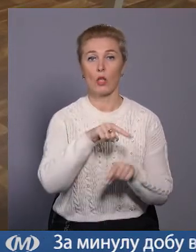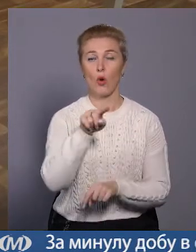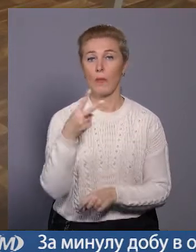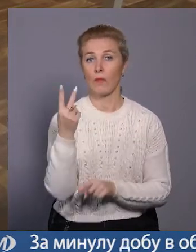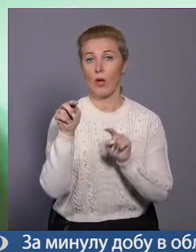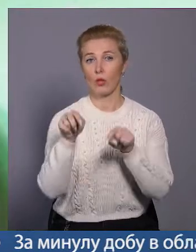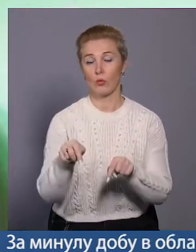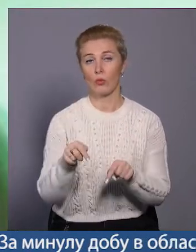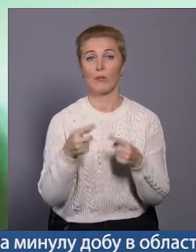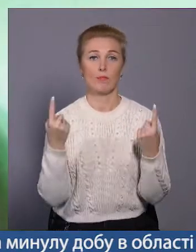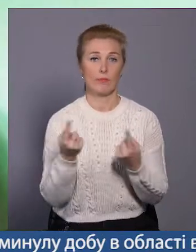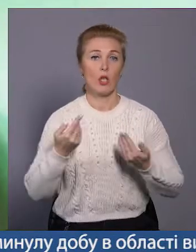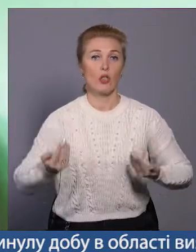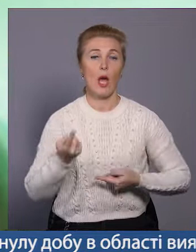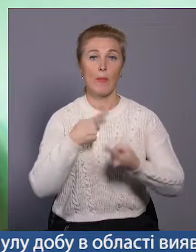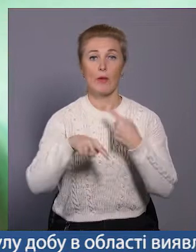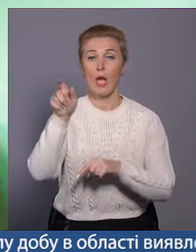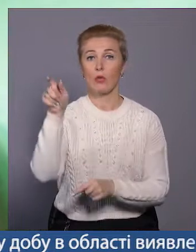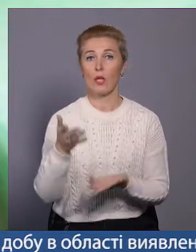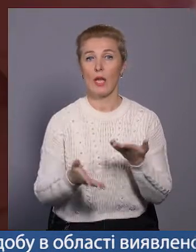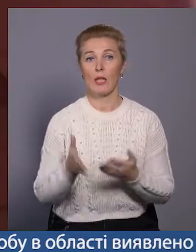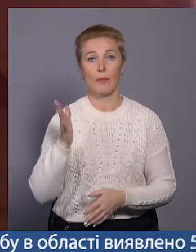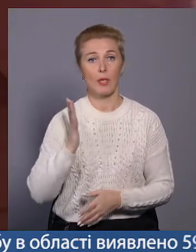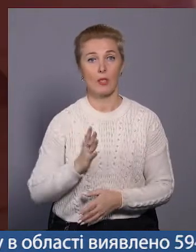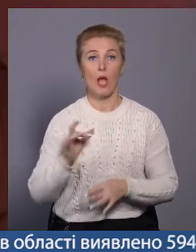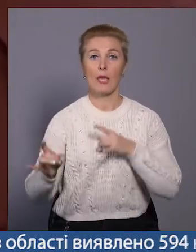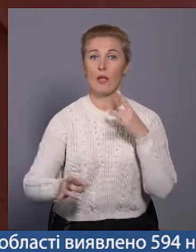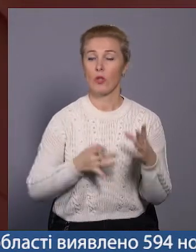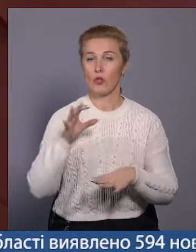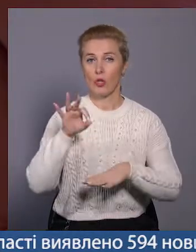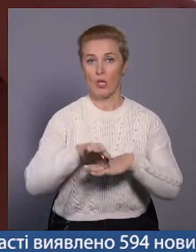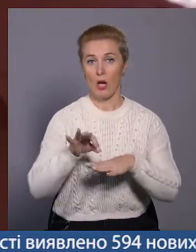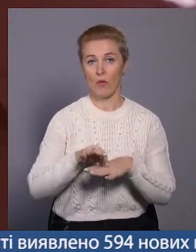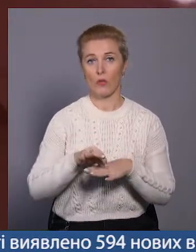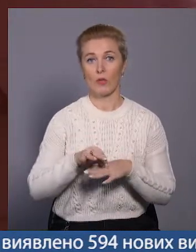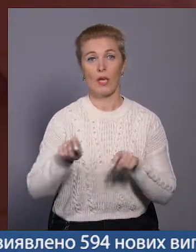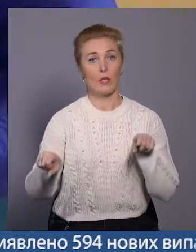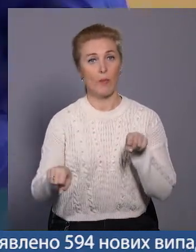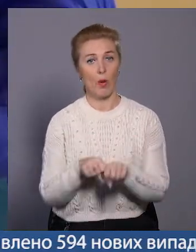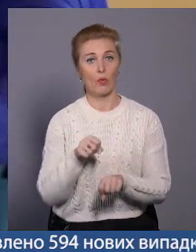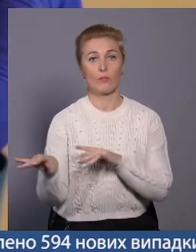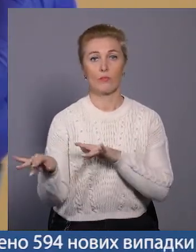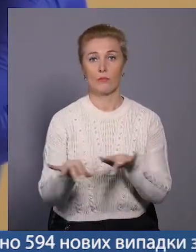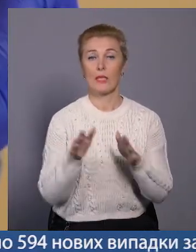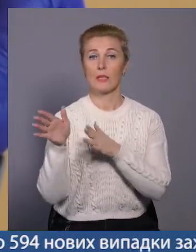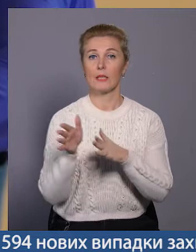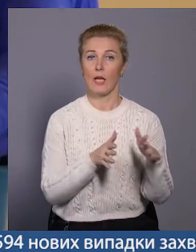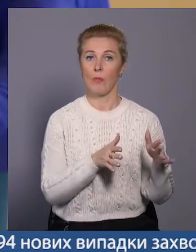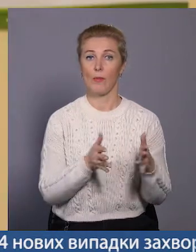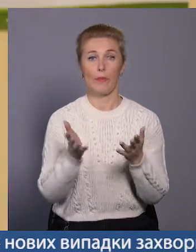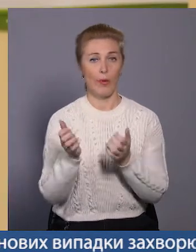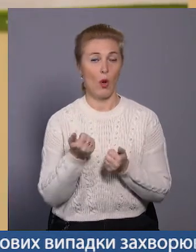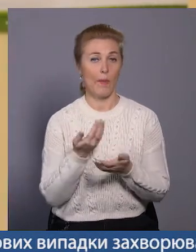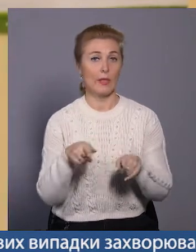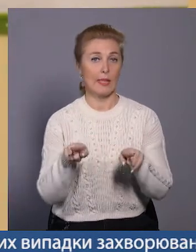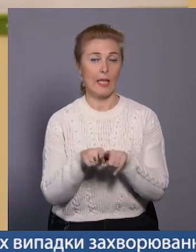Тут до звичного життя повертаються люди, які перенесли неврологічні захворювання та з порушеннями опорно-рухової системи. Беремо такий